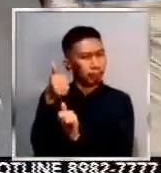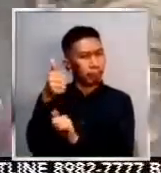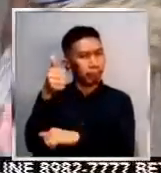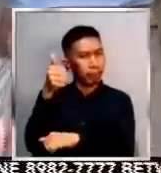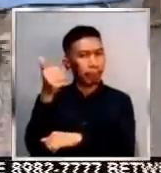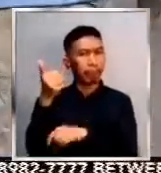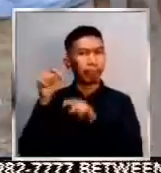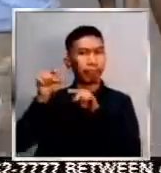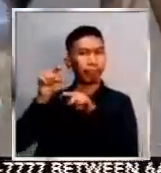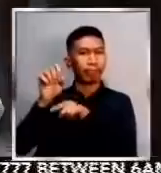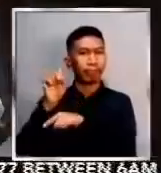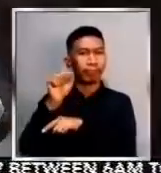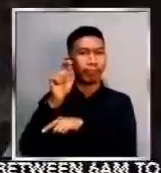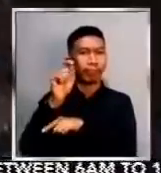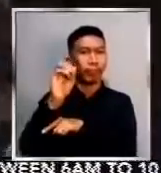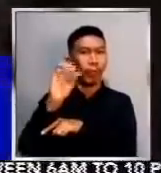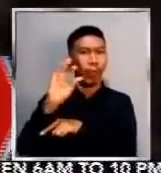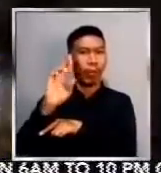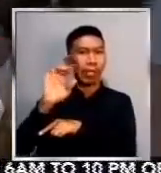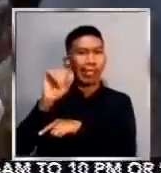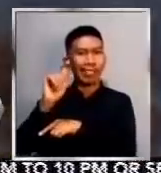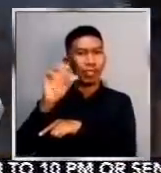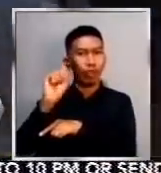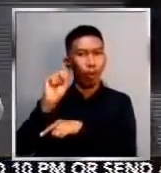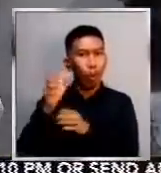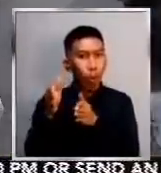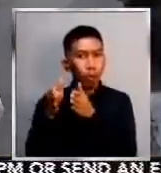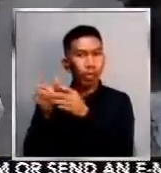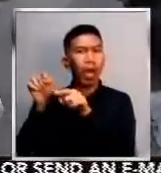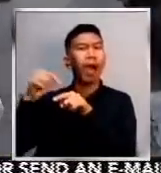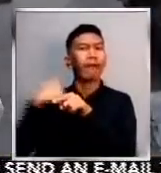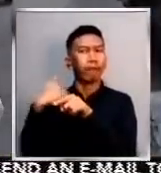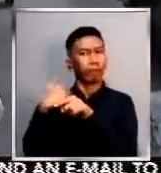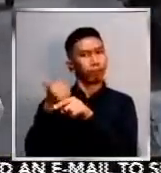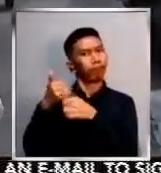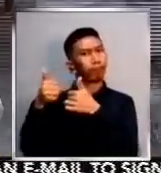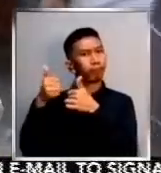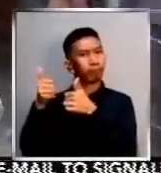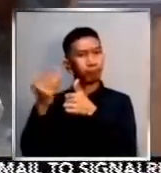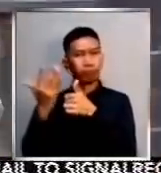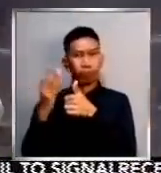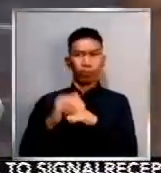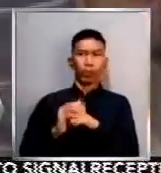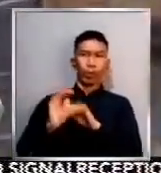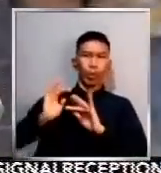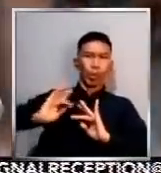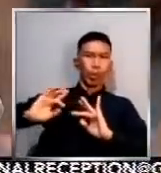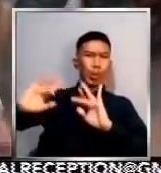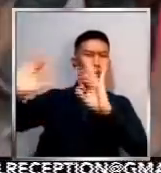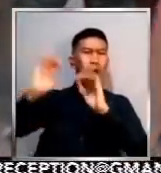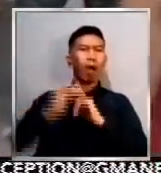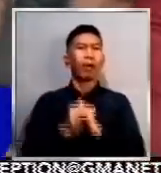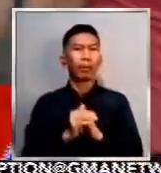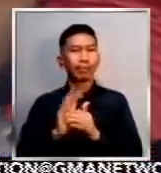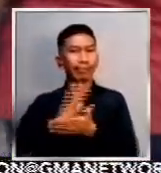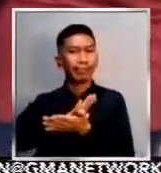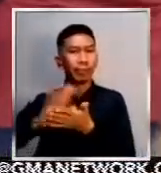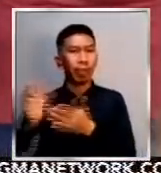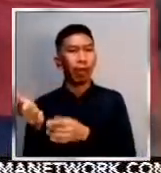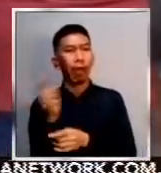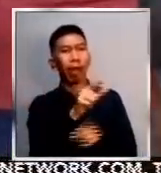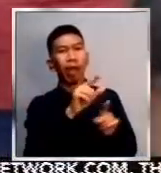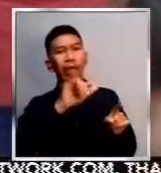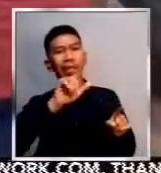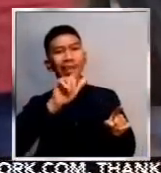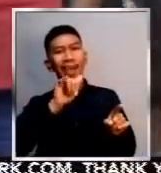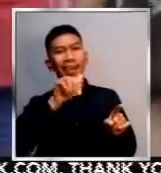mga naninitang pulis. Sa ilang kalsada, aakalain mong walang pandemya. Dito sa Ilaya Divisoria, maya't maya naman ang paalala